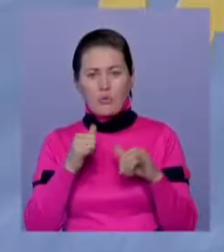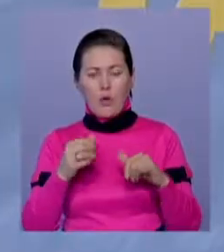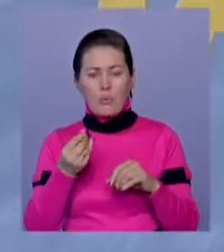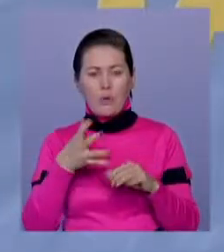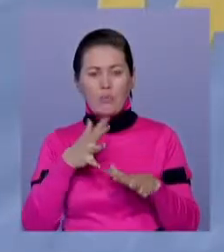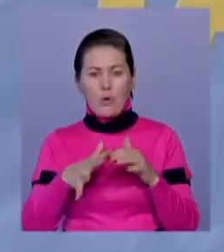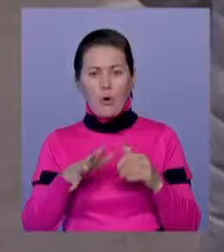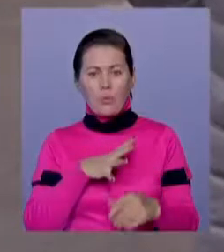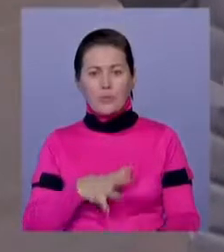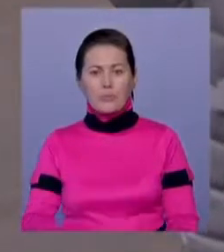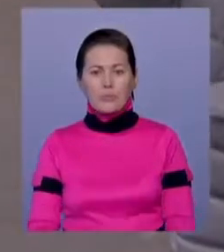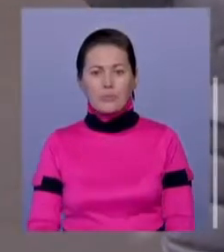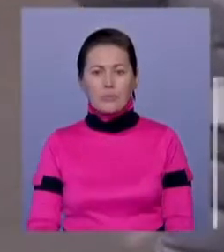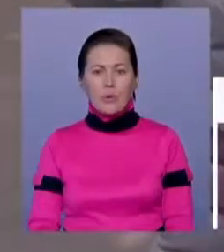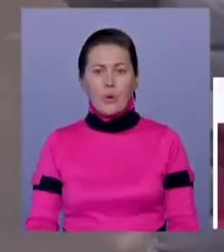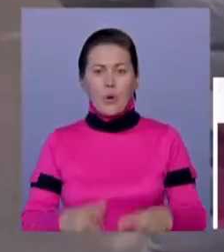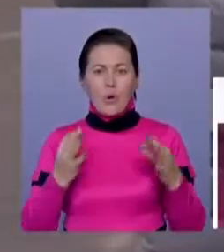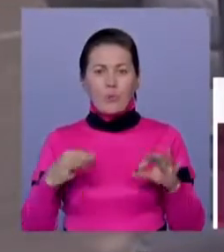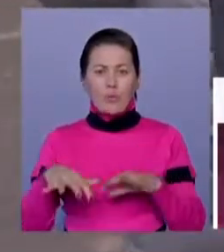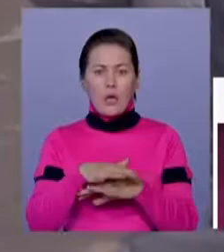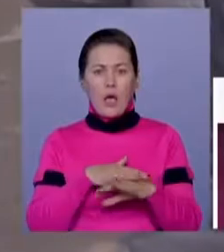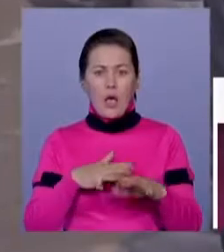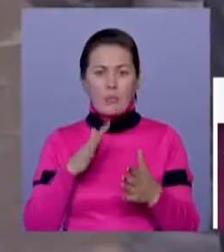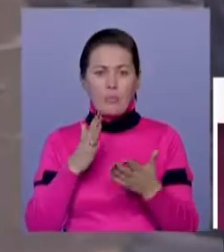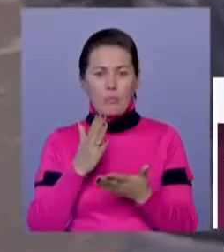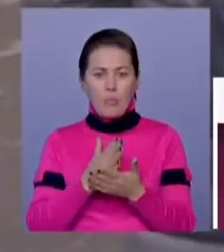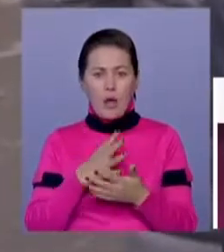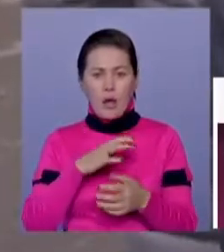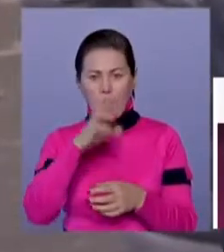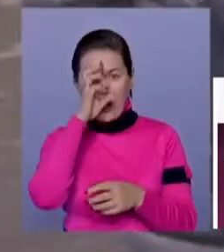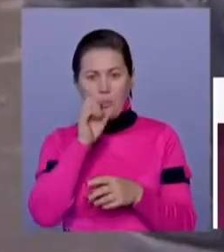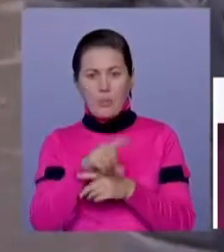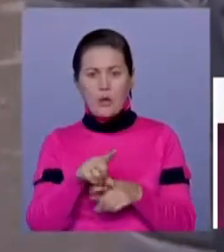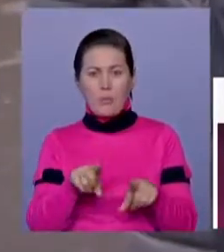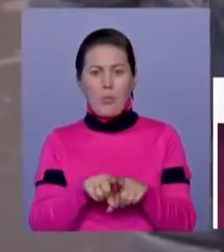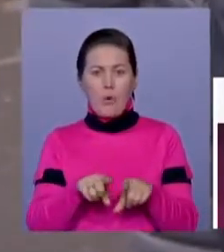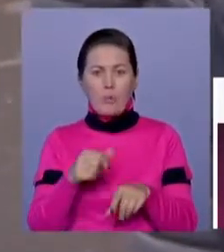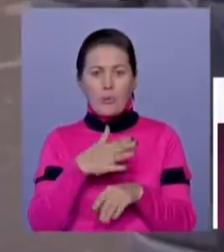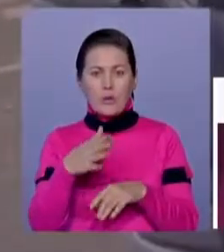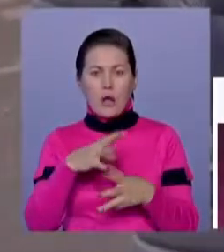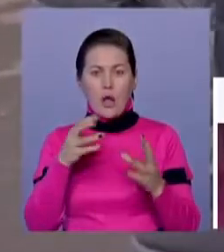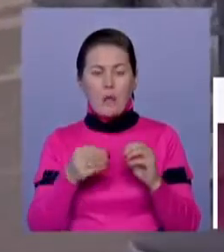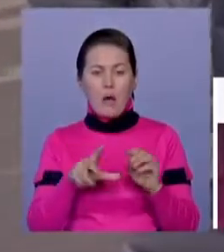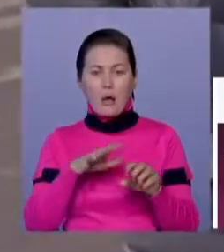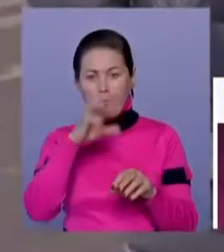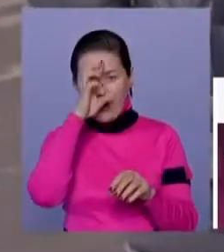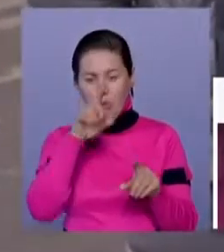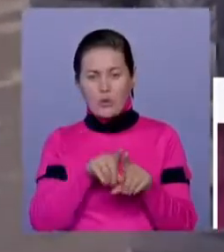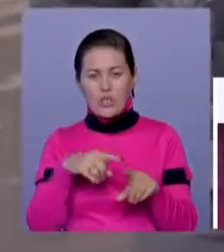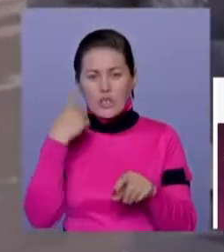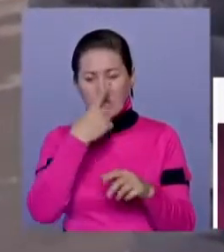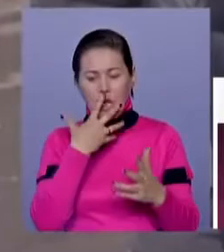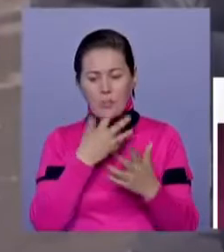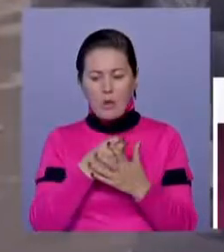қаражат жұмсаған. Бос жатқан алаңдарды елбасы тапсырғандай, біз жалпы мемлекеттік